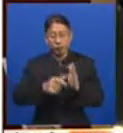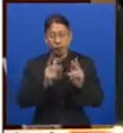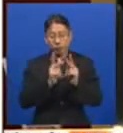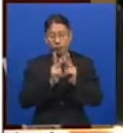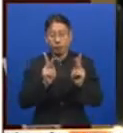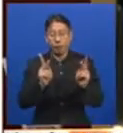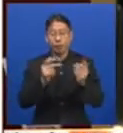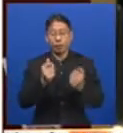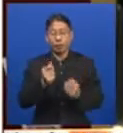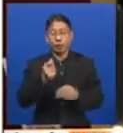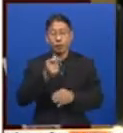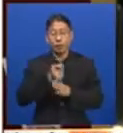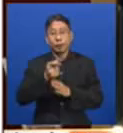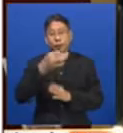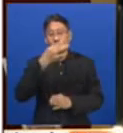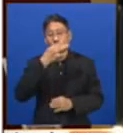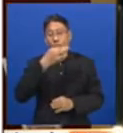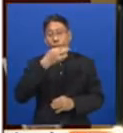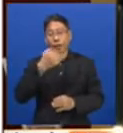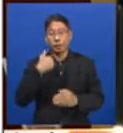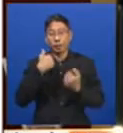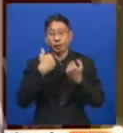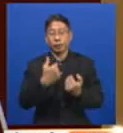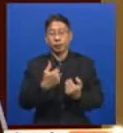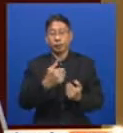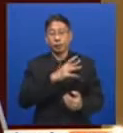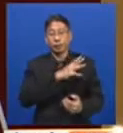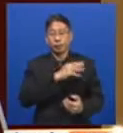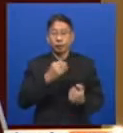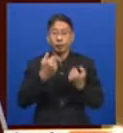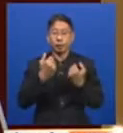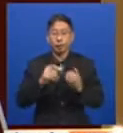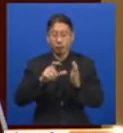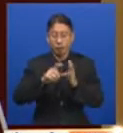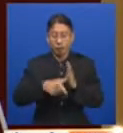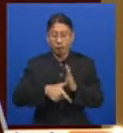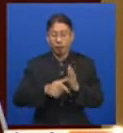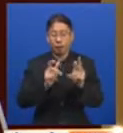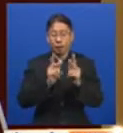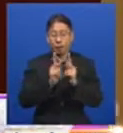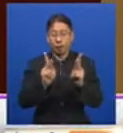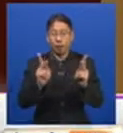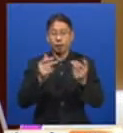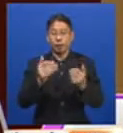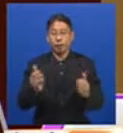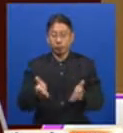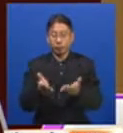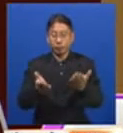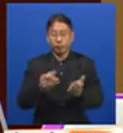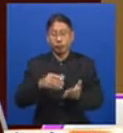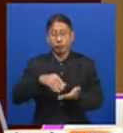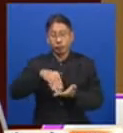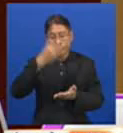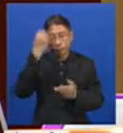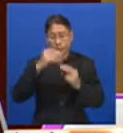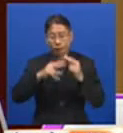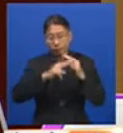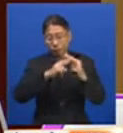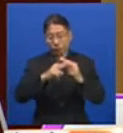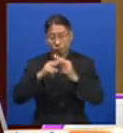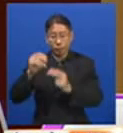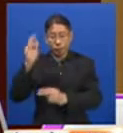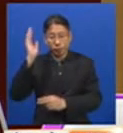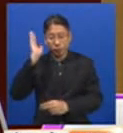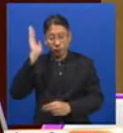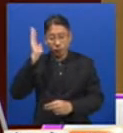รมการการอาชีวศึกษานะคะพร้อมด้วยนายอดินันต์ปากบาราเลขาธิการคณะกรรมการส่งเสริมการศึกษาเอกชนก็ร่วมกันแถลงข่า